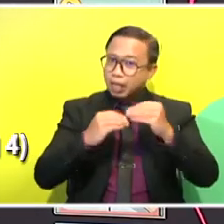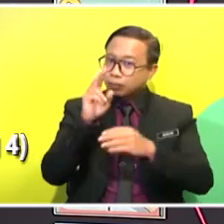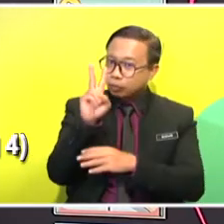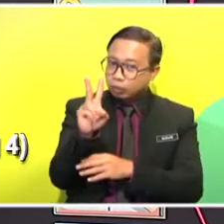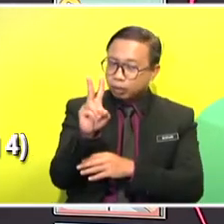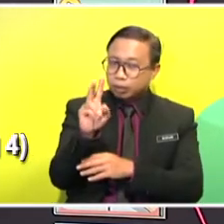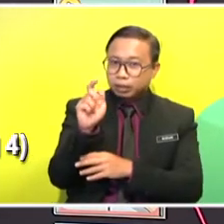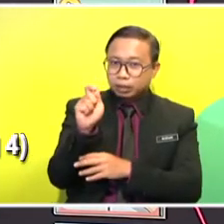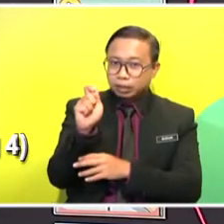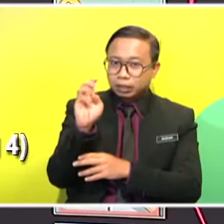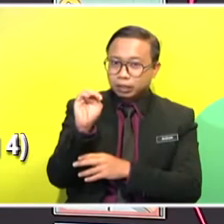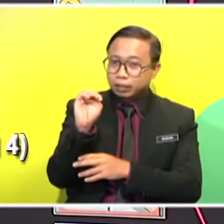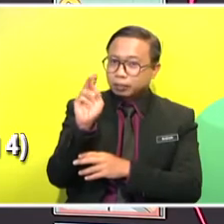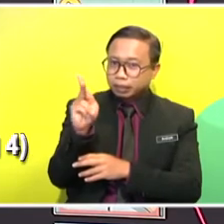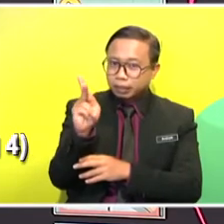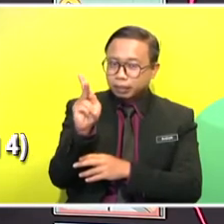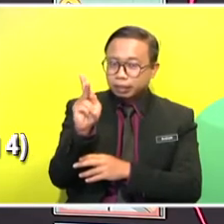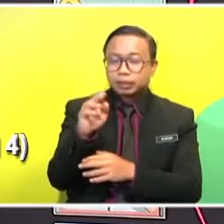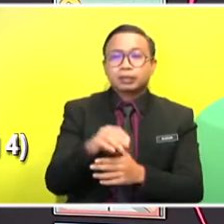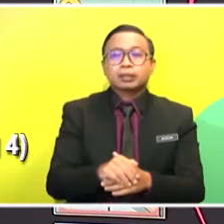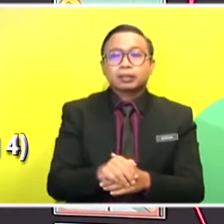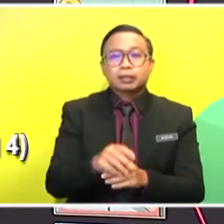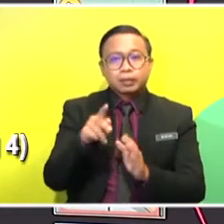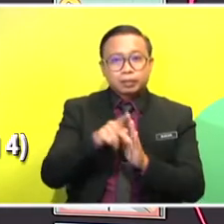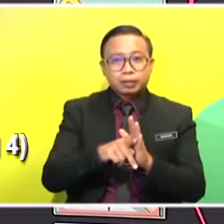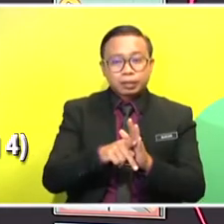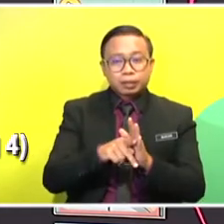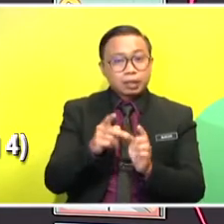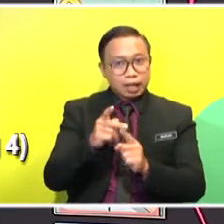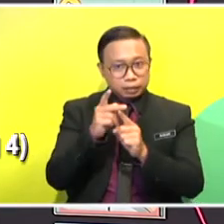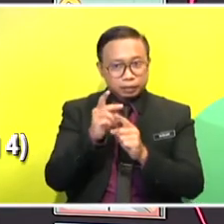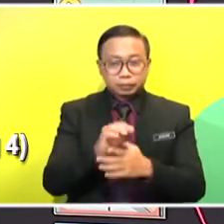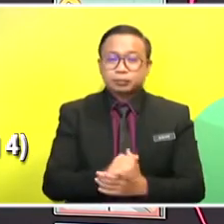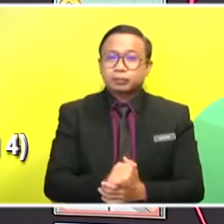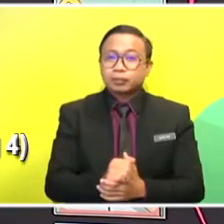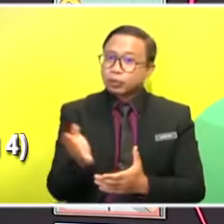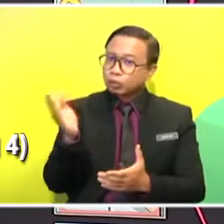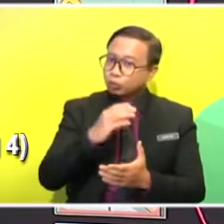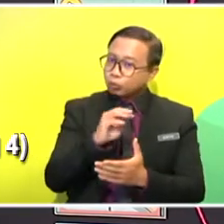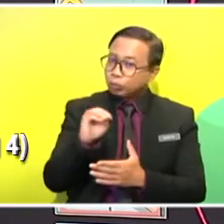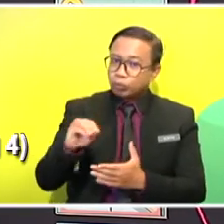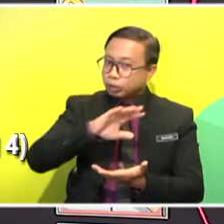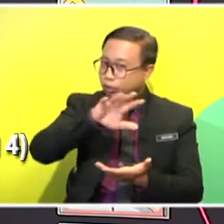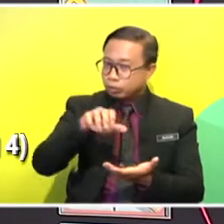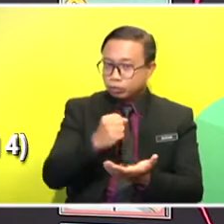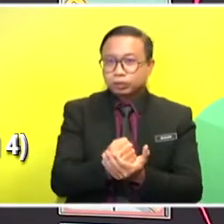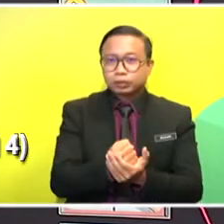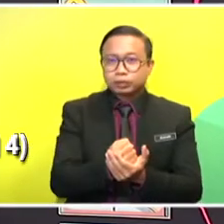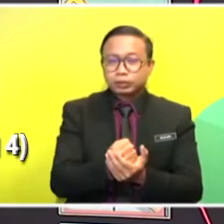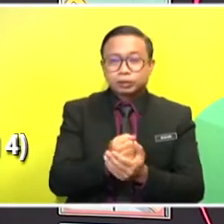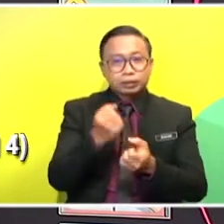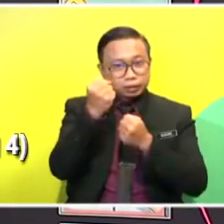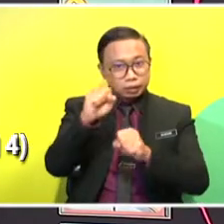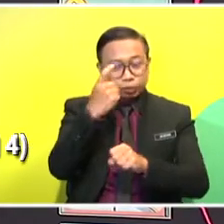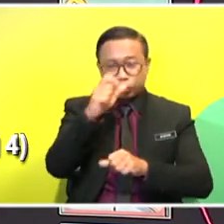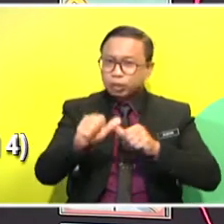pelajaran pendidikan khas teknologi maklumat dan komunikasi. Jom murid-murid semua, kita nampaknya dah bersedia ni untuk aktiviti